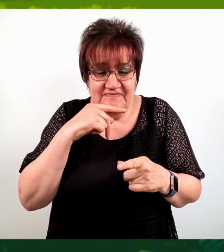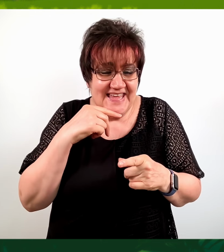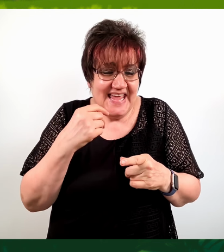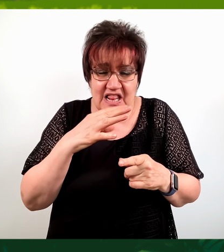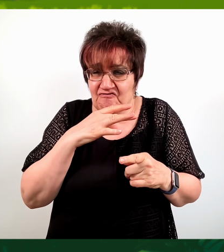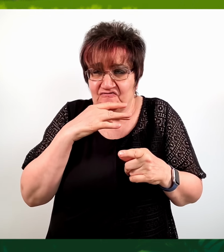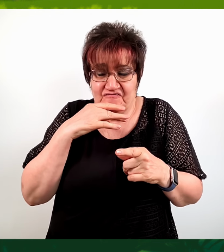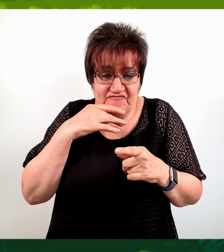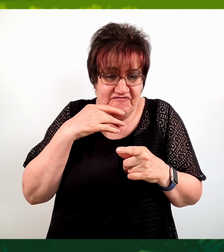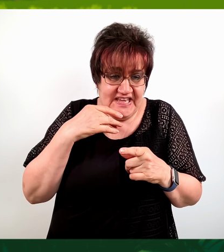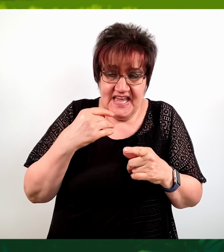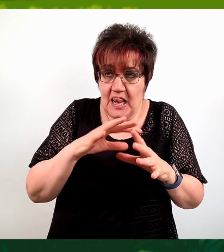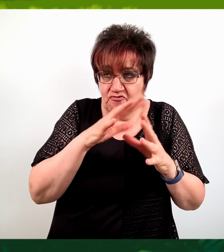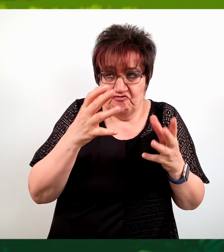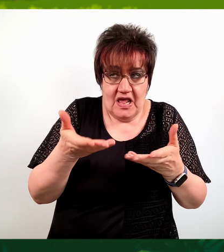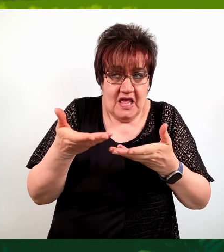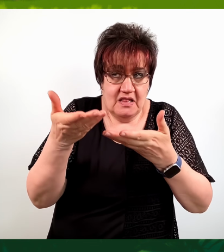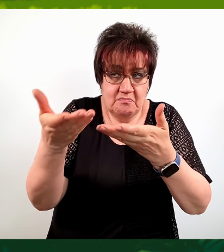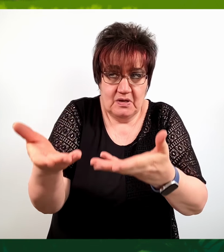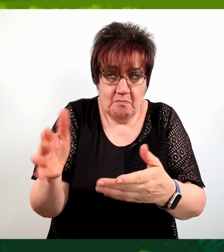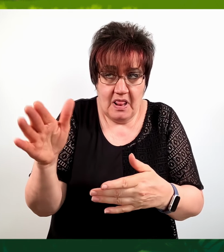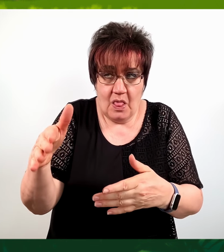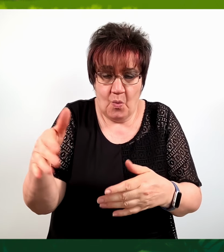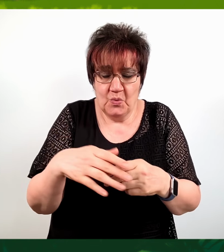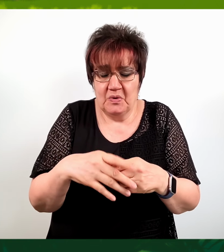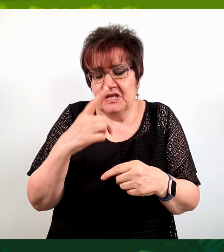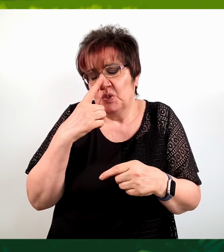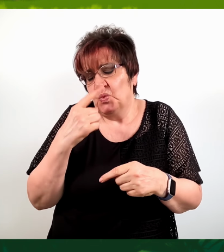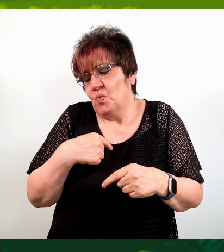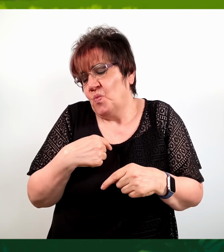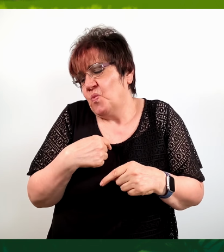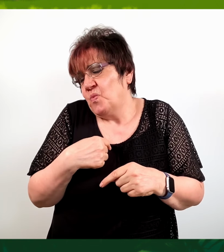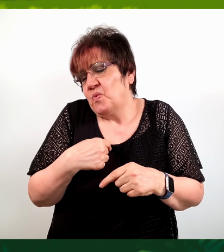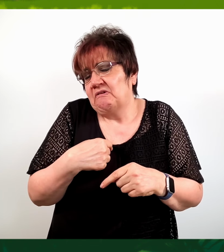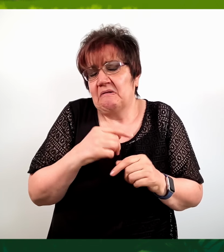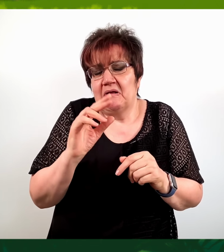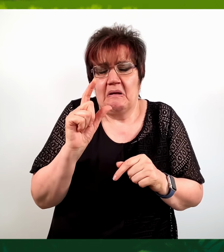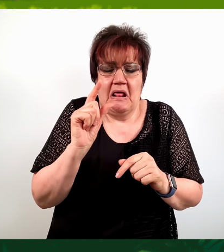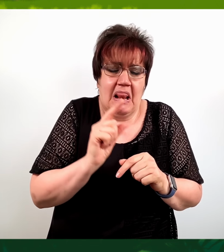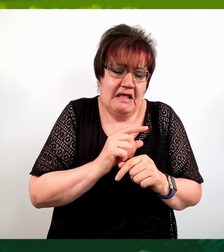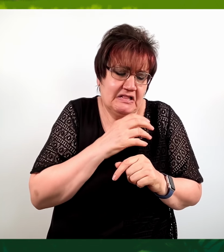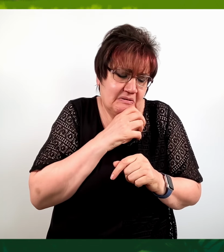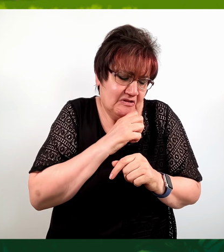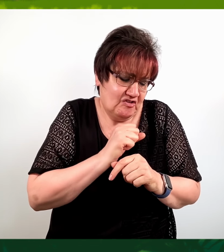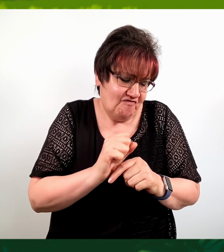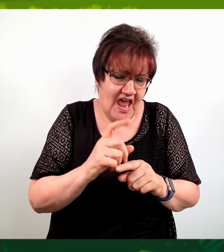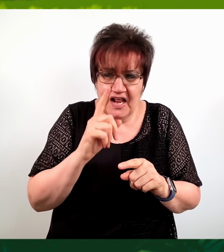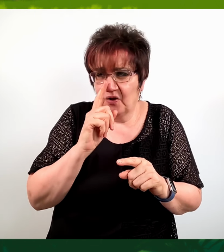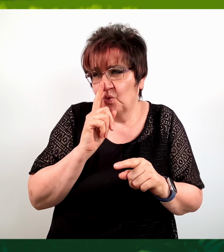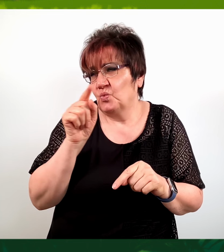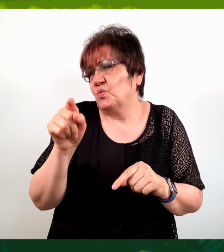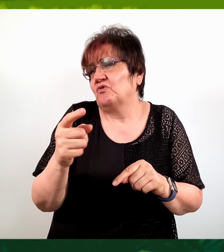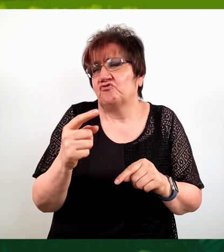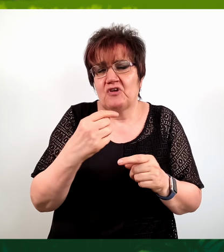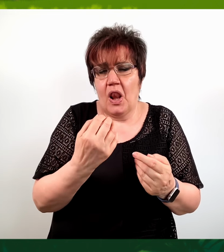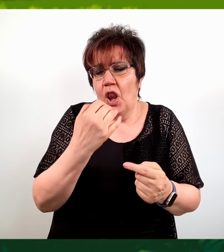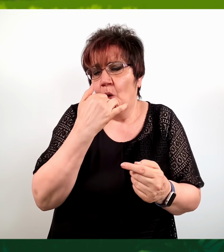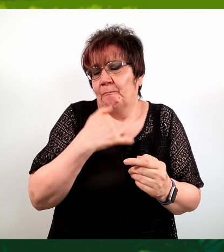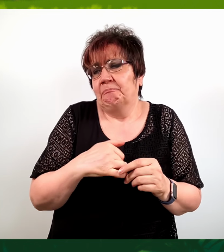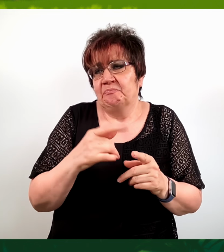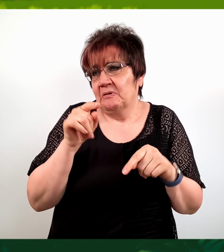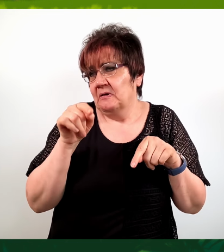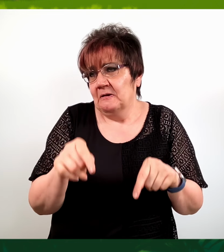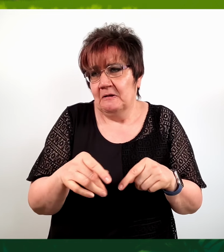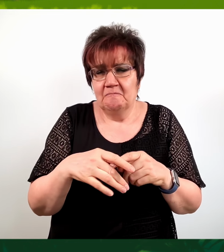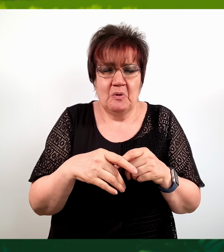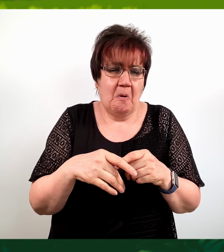ja, ihr sollt dafür reichlich belohnt werden. Ich bin doch nur ein kleines Appetithäppchen für euch und ihr merkt